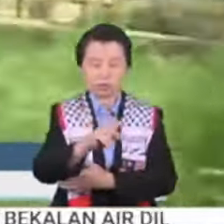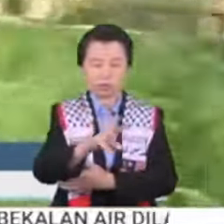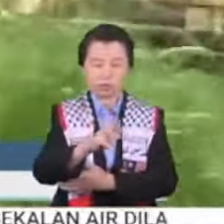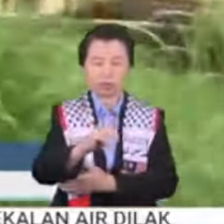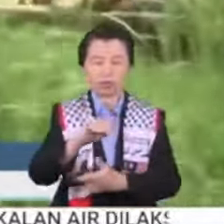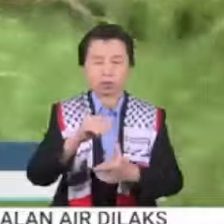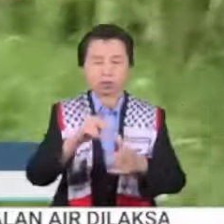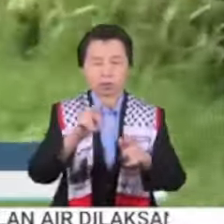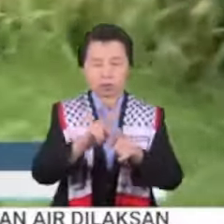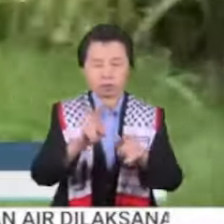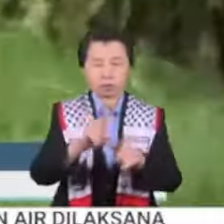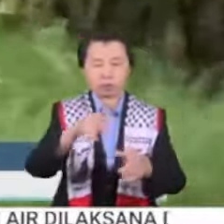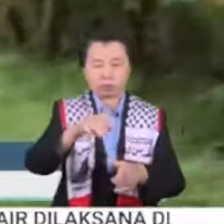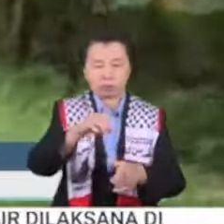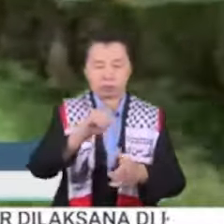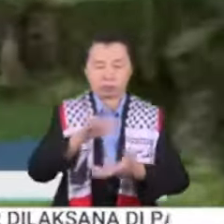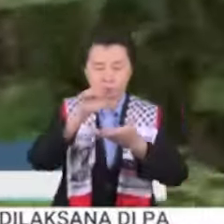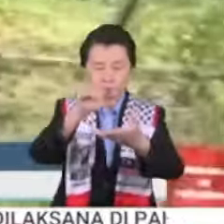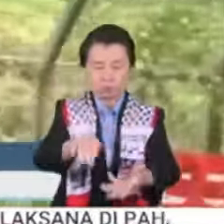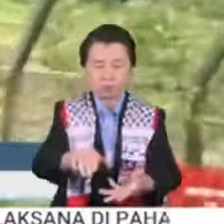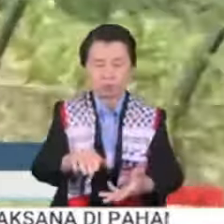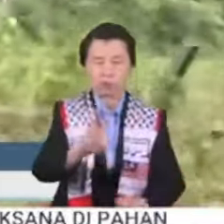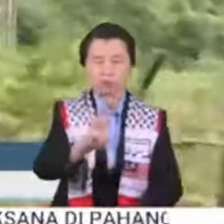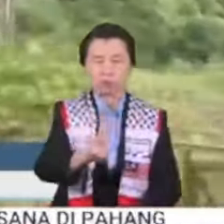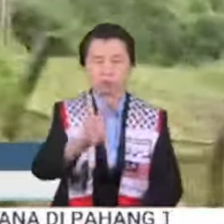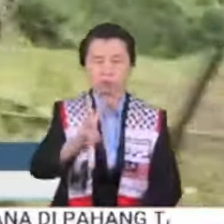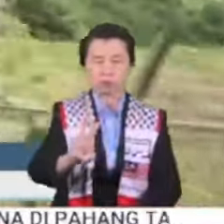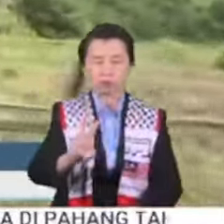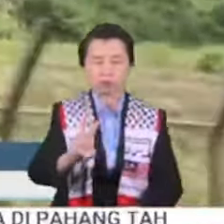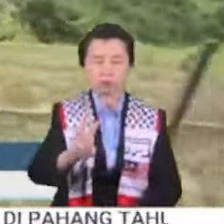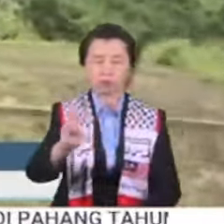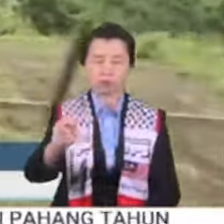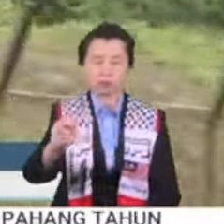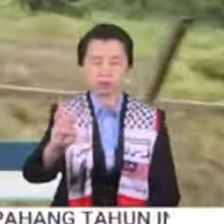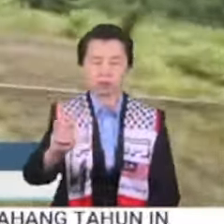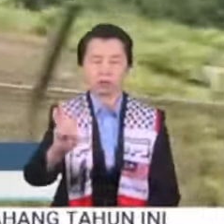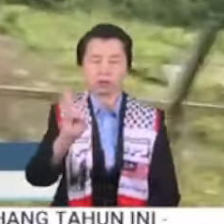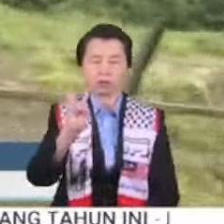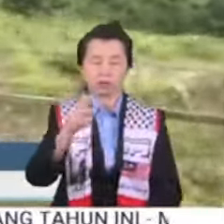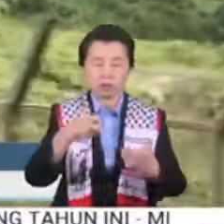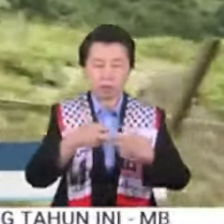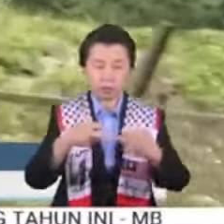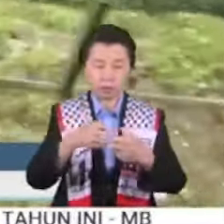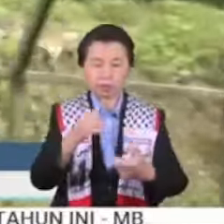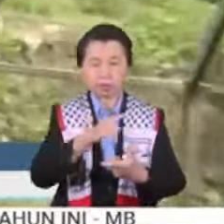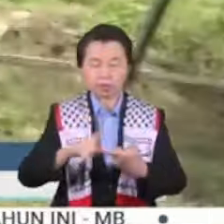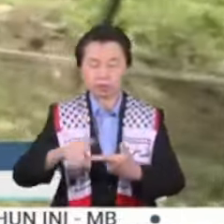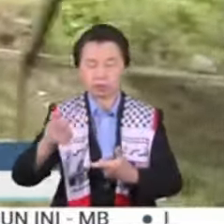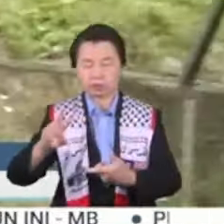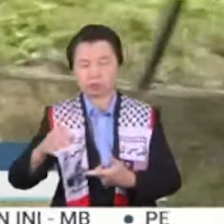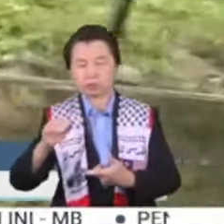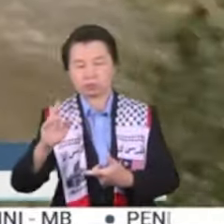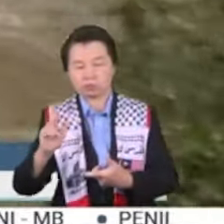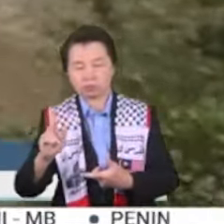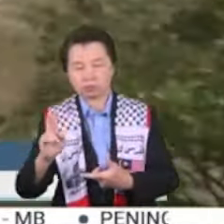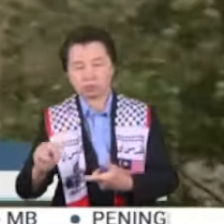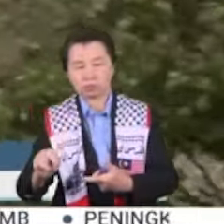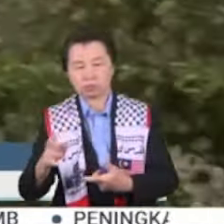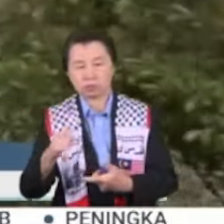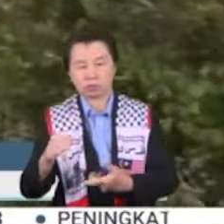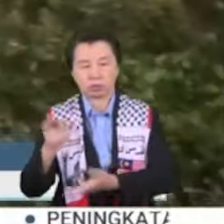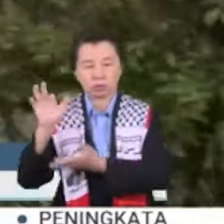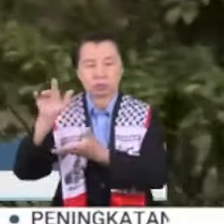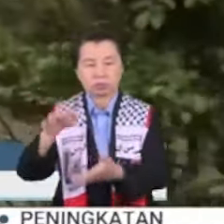di Kampung Pangih yang membekalkan sehingga 66 MW elektrik dan jana kuasa Telekosang Kemabung